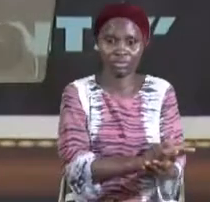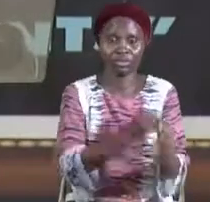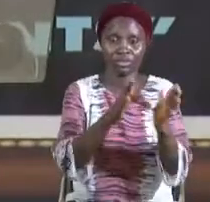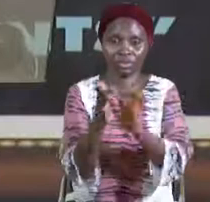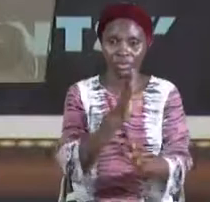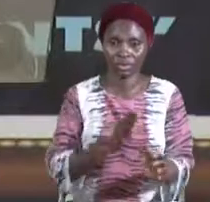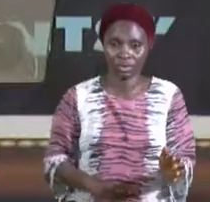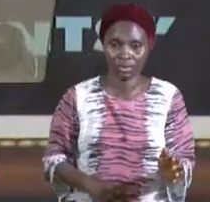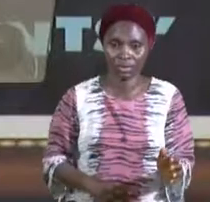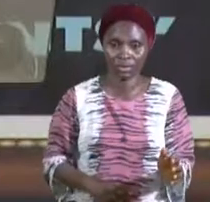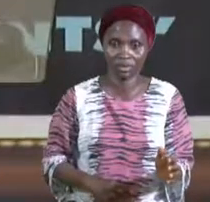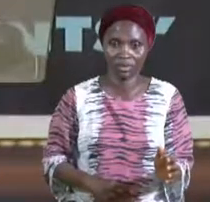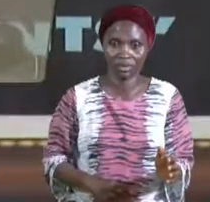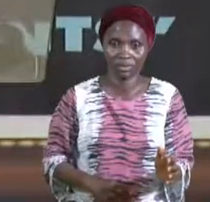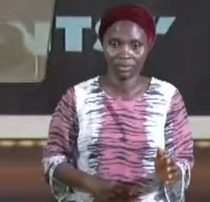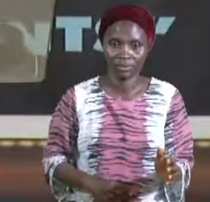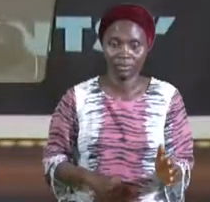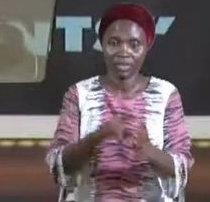En son Fils Jésus-Christ.